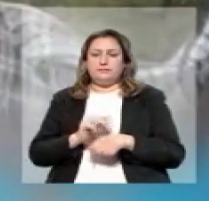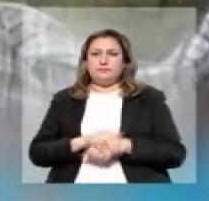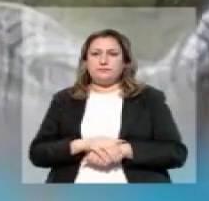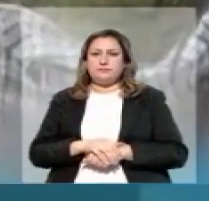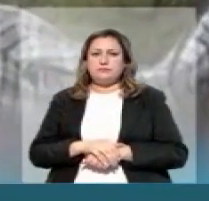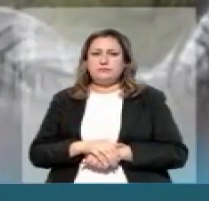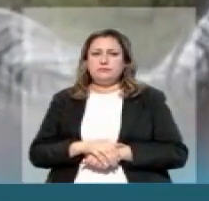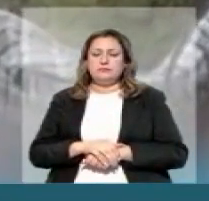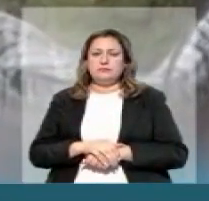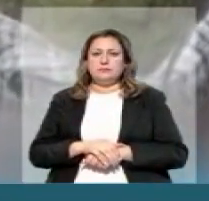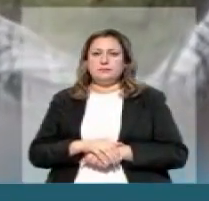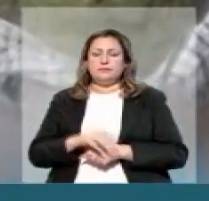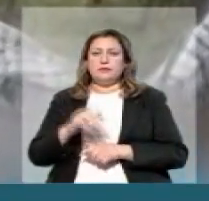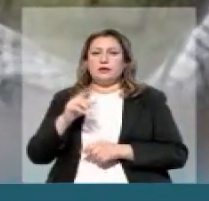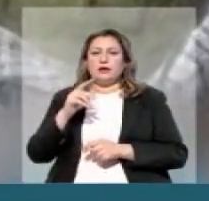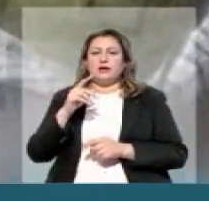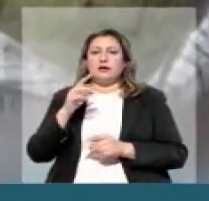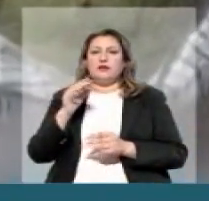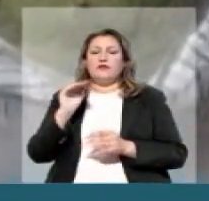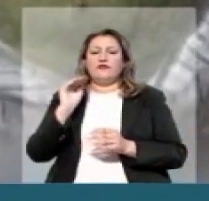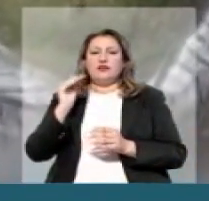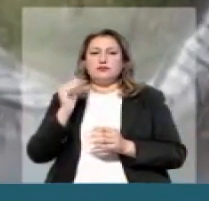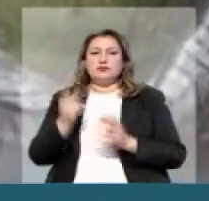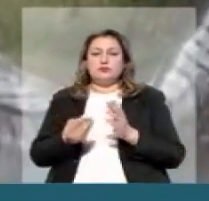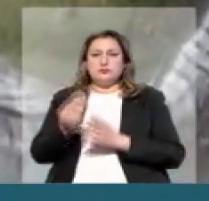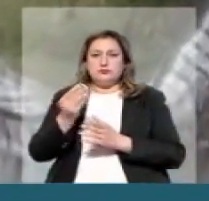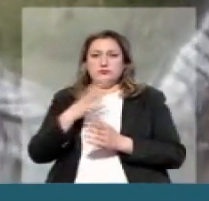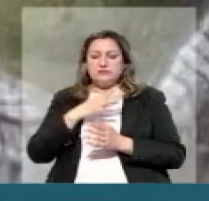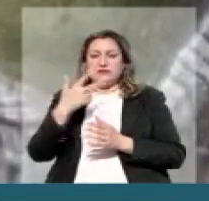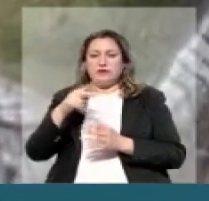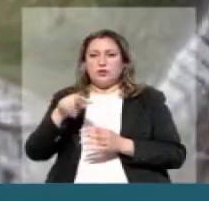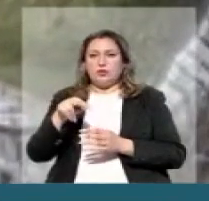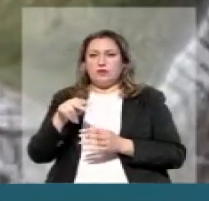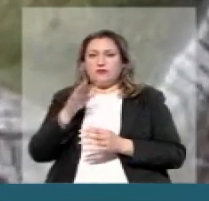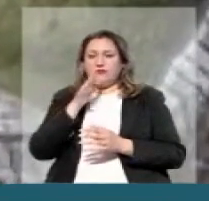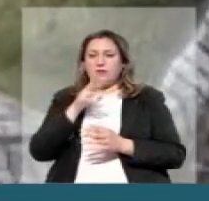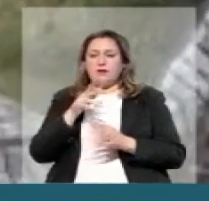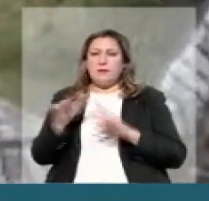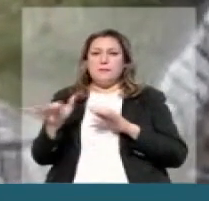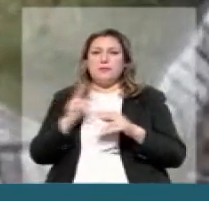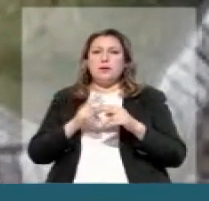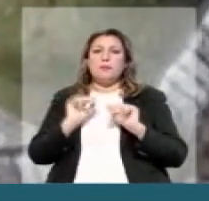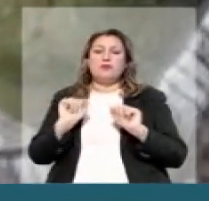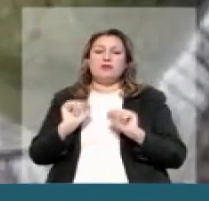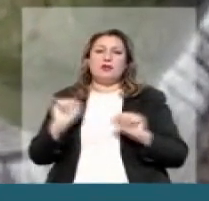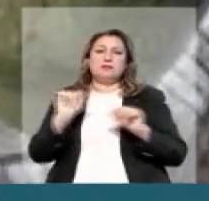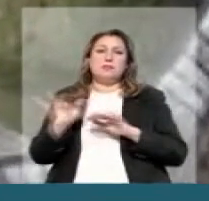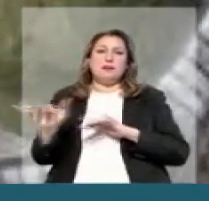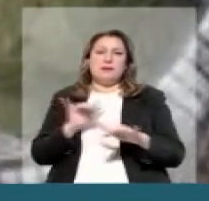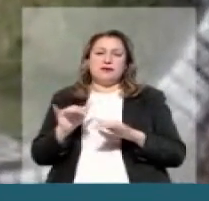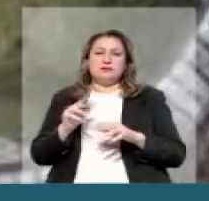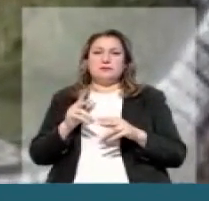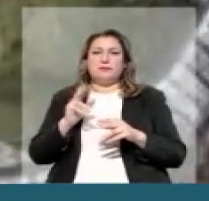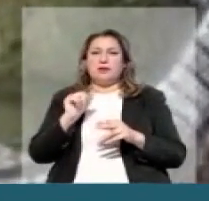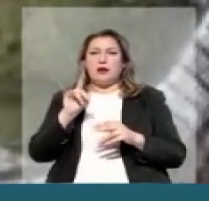30 шілдеде Қарасора 2022 жедел алдын алу іс-шарасы барысында есірткі қылмысына қарсы іс-қимыл басқармасының қызметкерлері мен